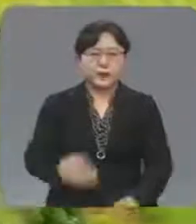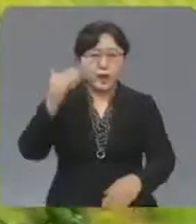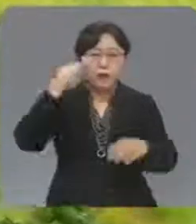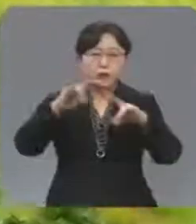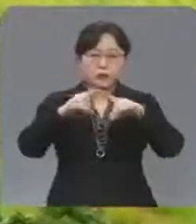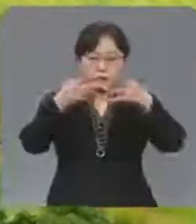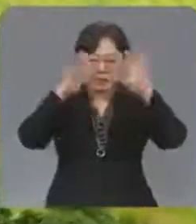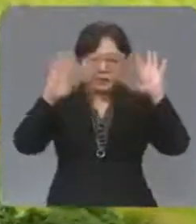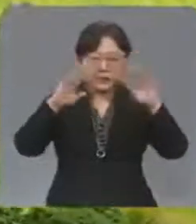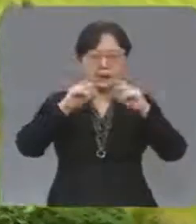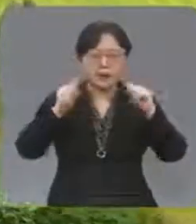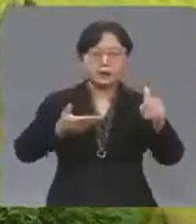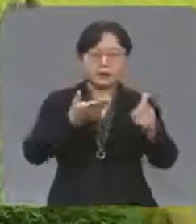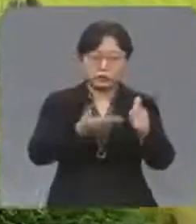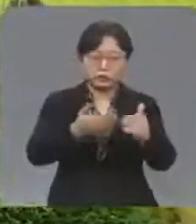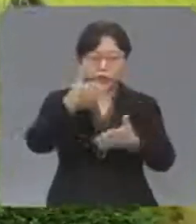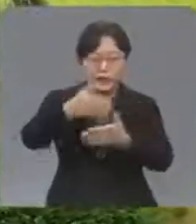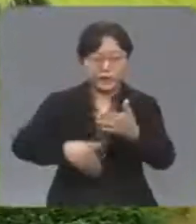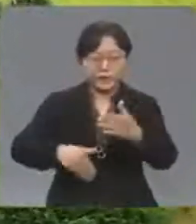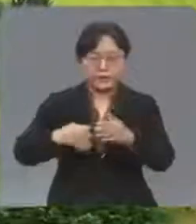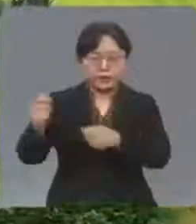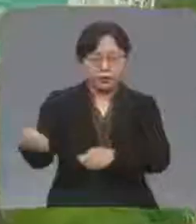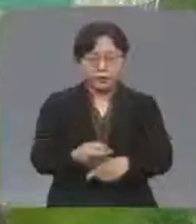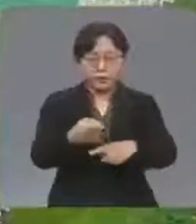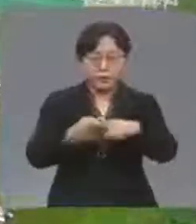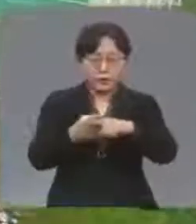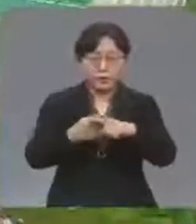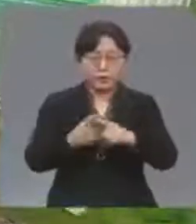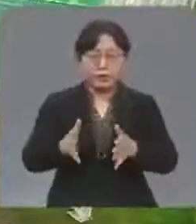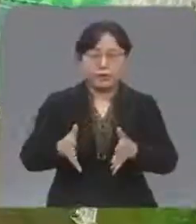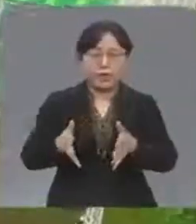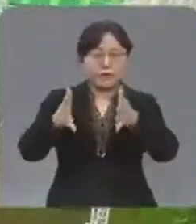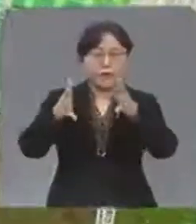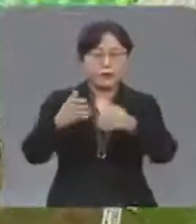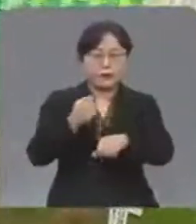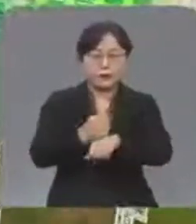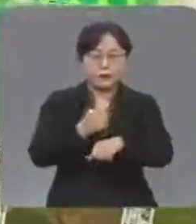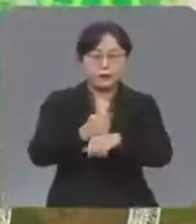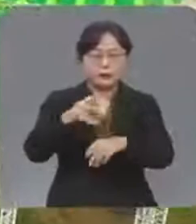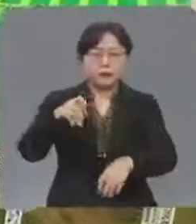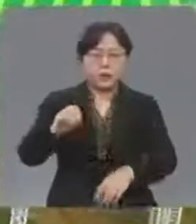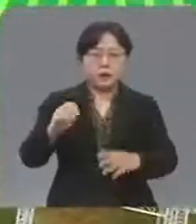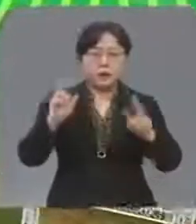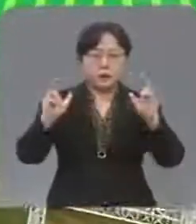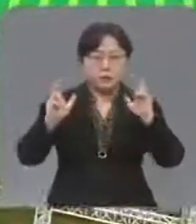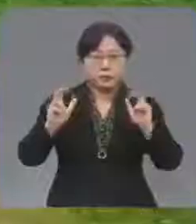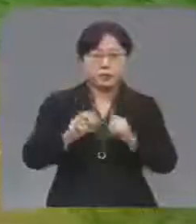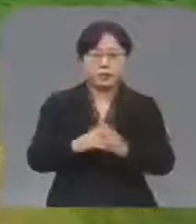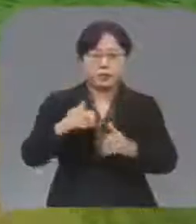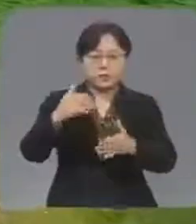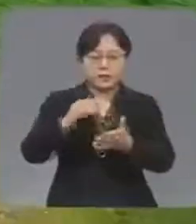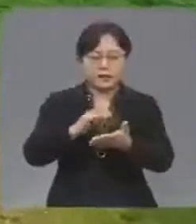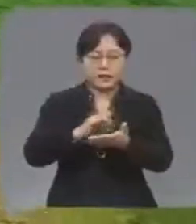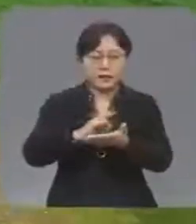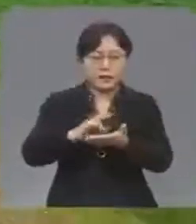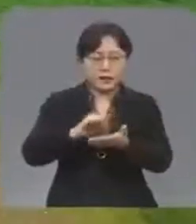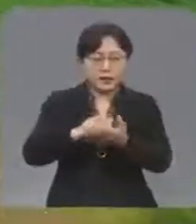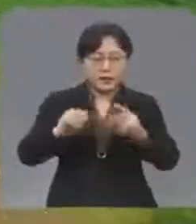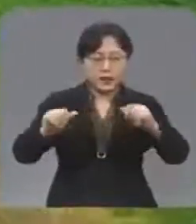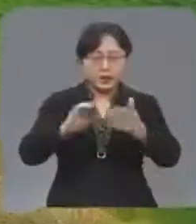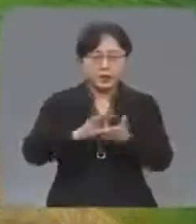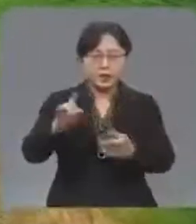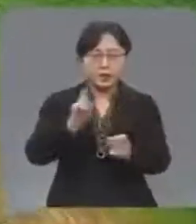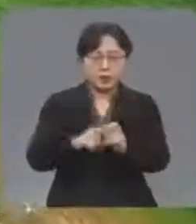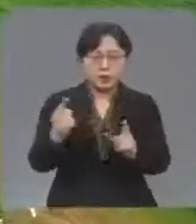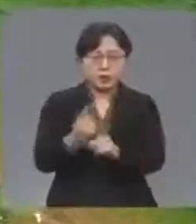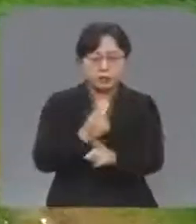한전공대 부지로 제공하고 남은 골프장 절반에 고층 아파트를 짓겠다는 부영그룹. 부지 용도 변경은 수천억 원의